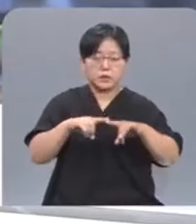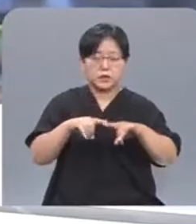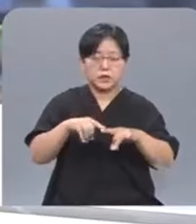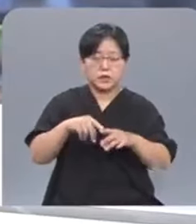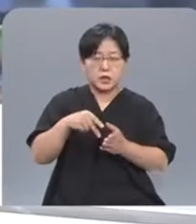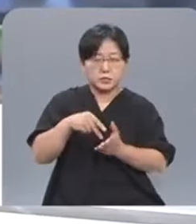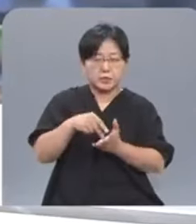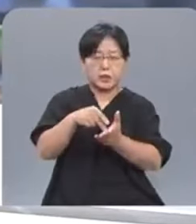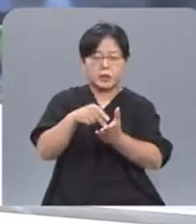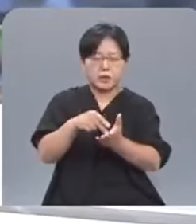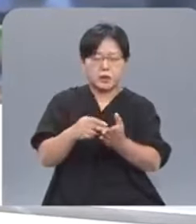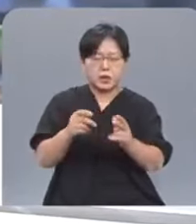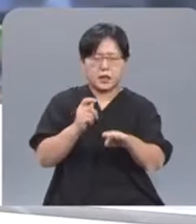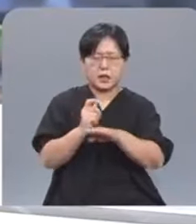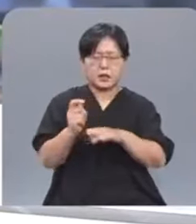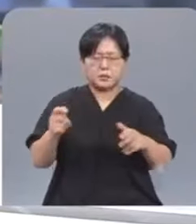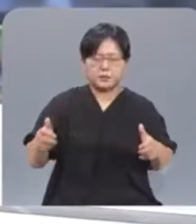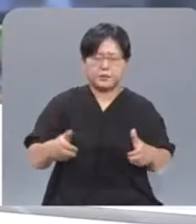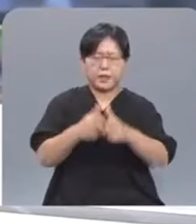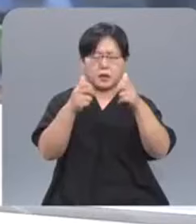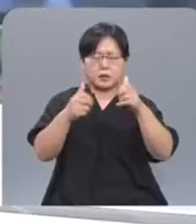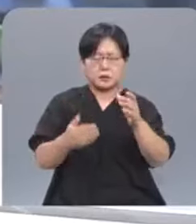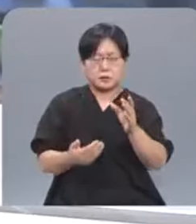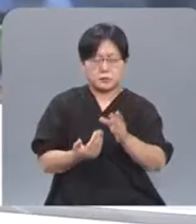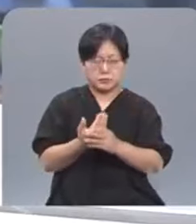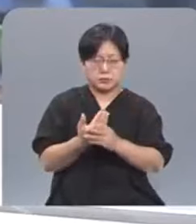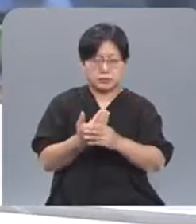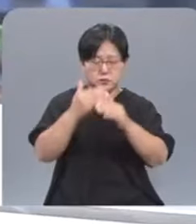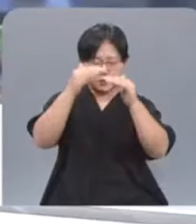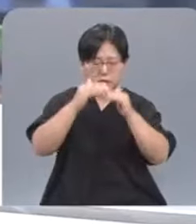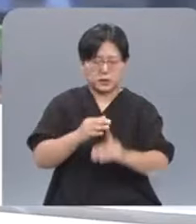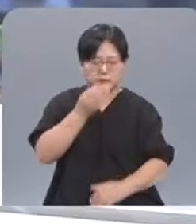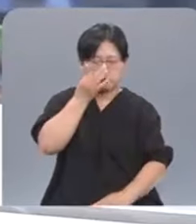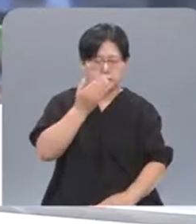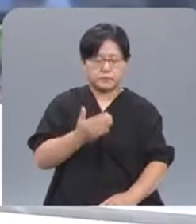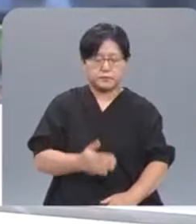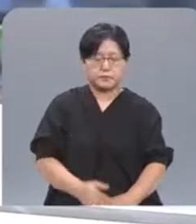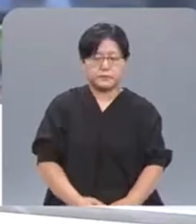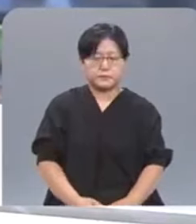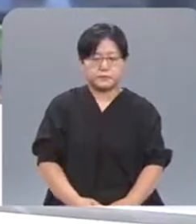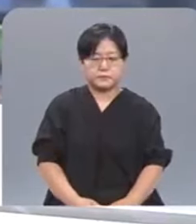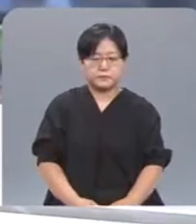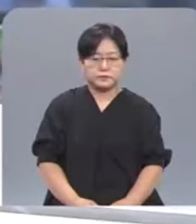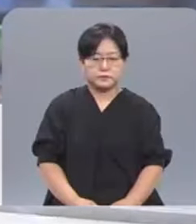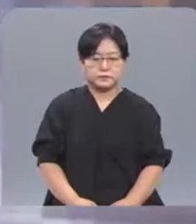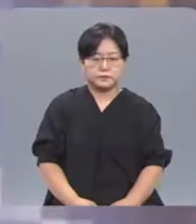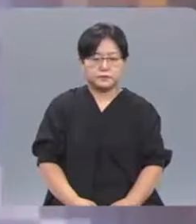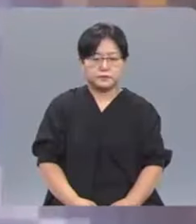킥보드를 타다가 택시와 부딪혀 사고를 냈습니다. 김호 기자의 보도입니다.